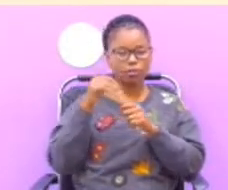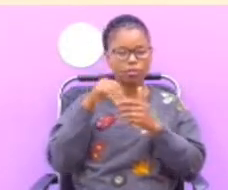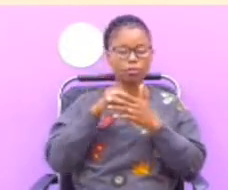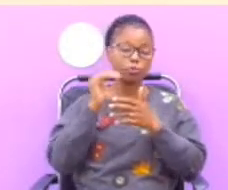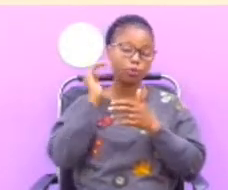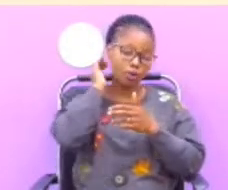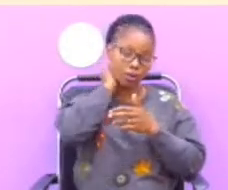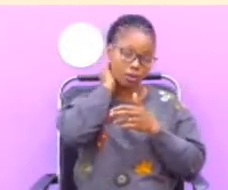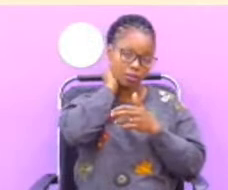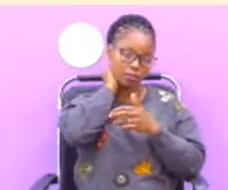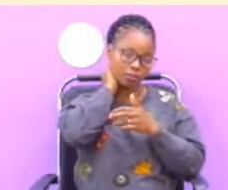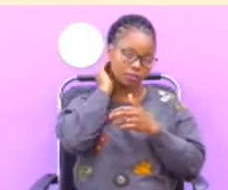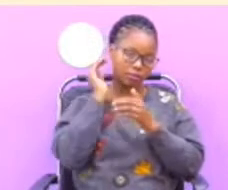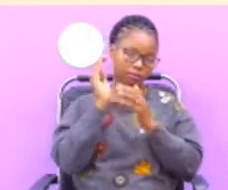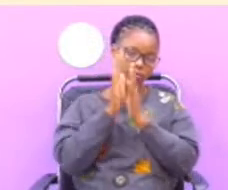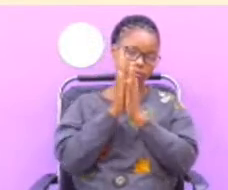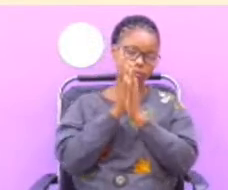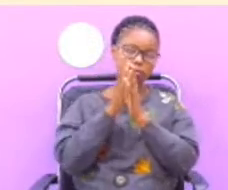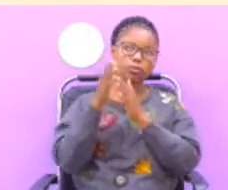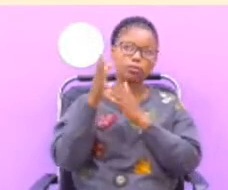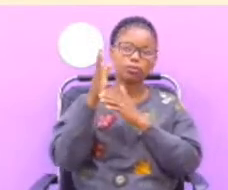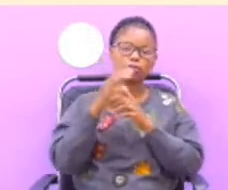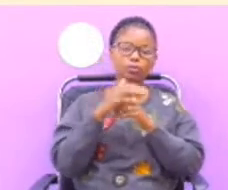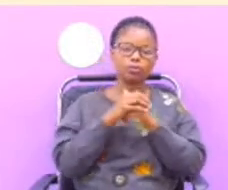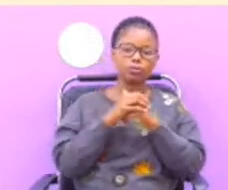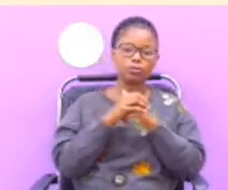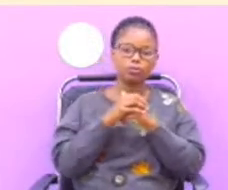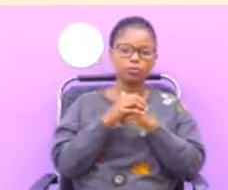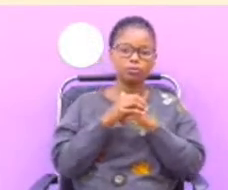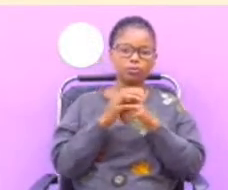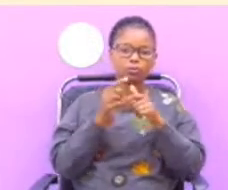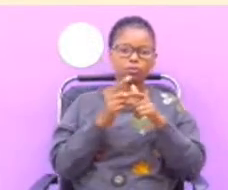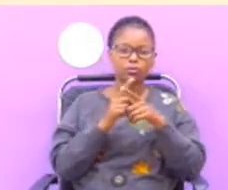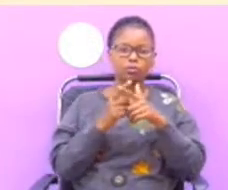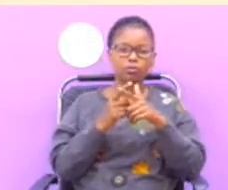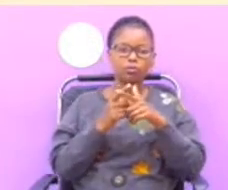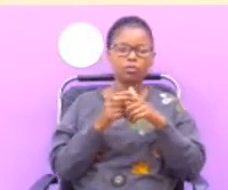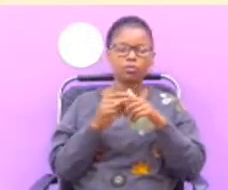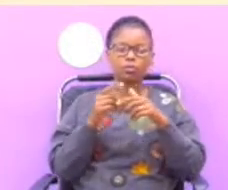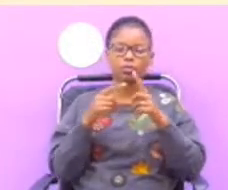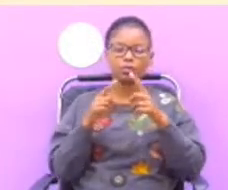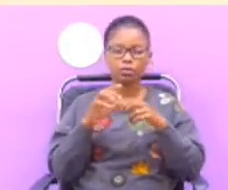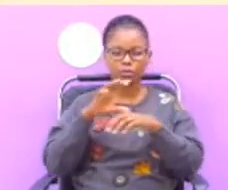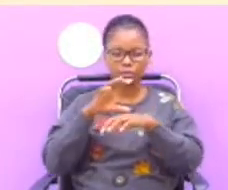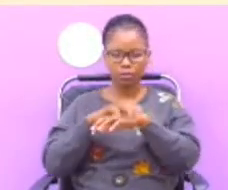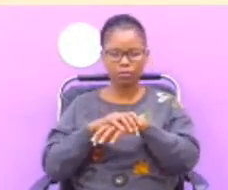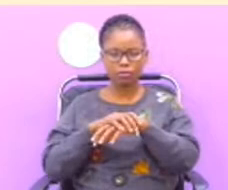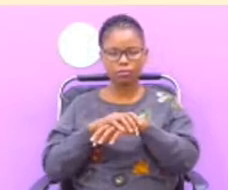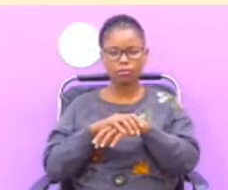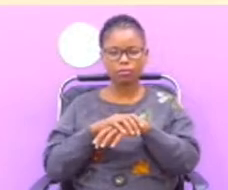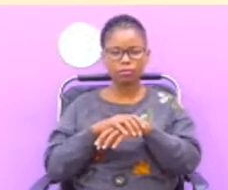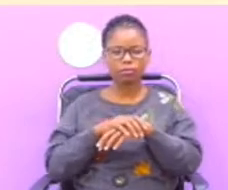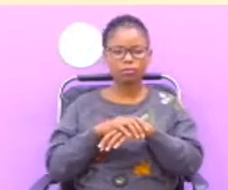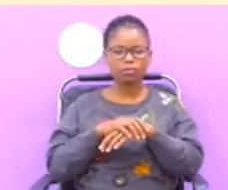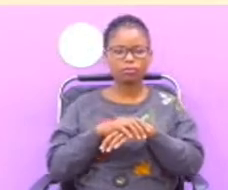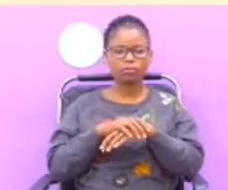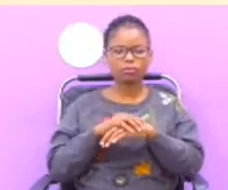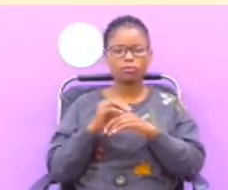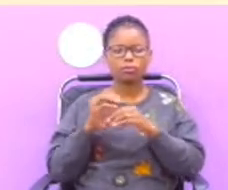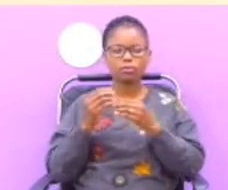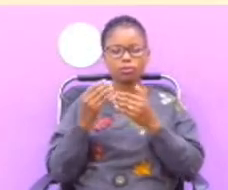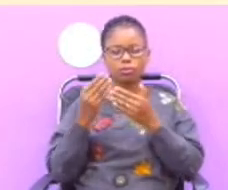bwana asifiwe sana magethondeka ri magoka kwa jamaa ngiokire makore ndina igongona metuaga mbici metuaga ni